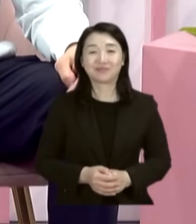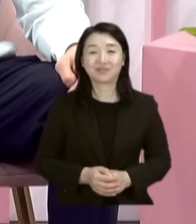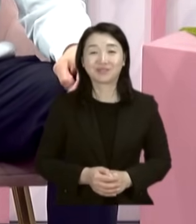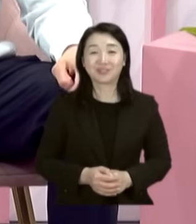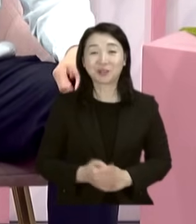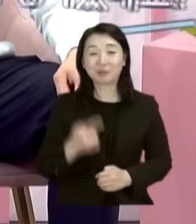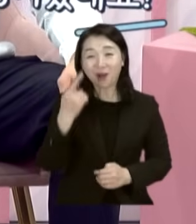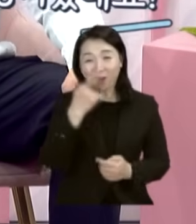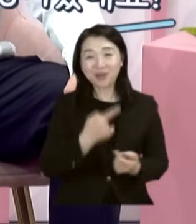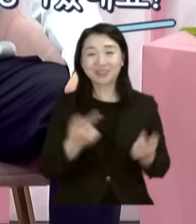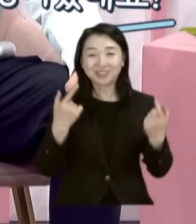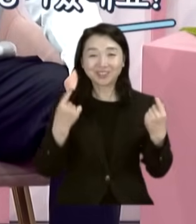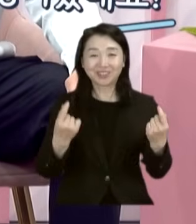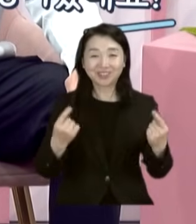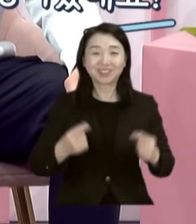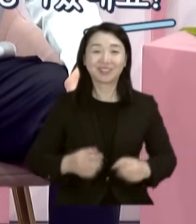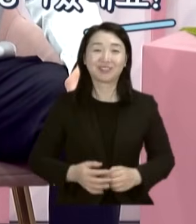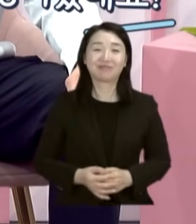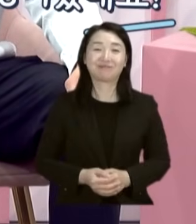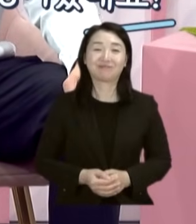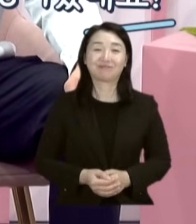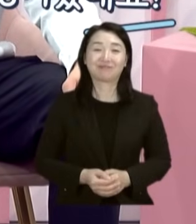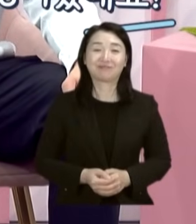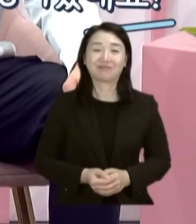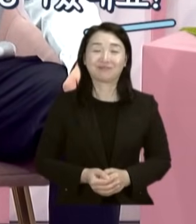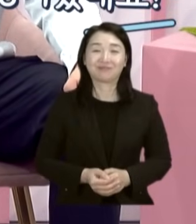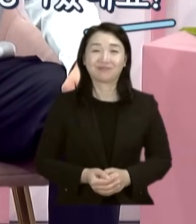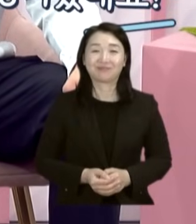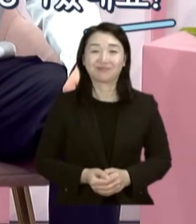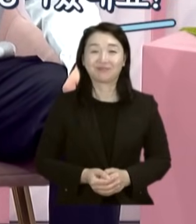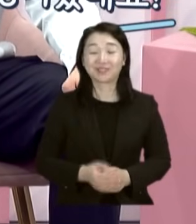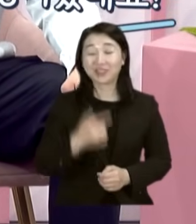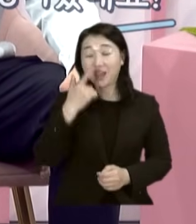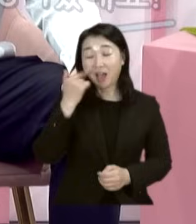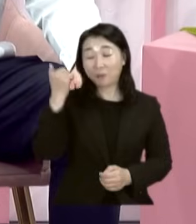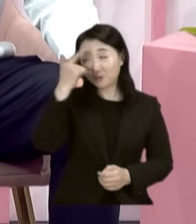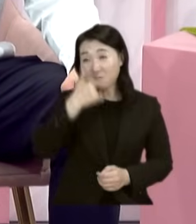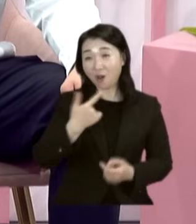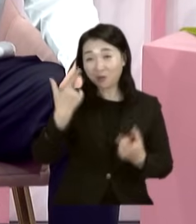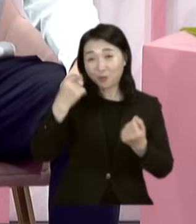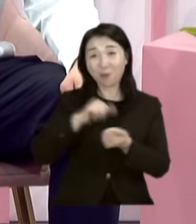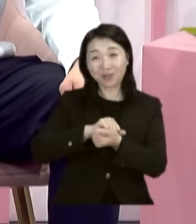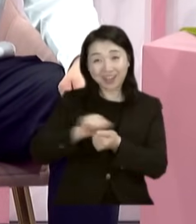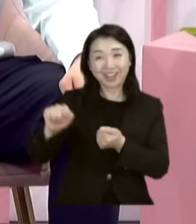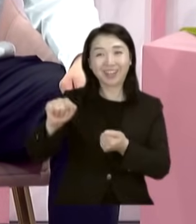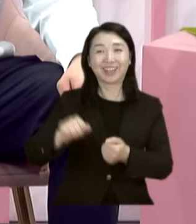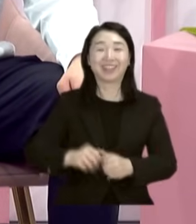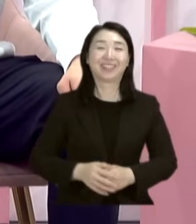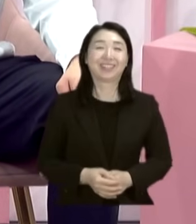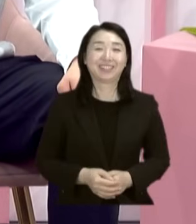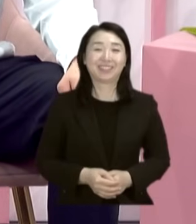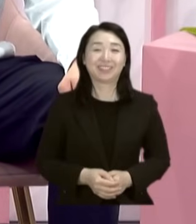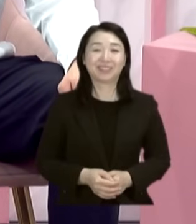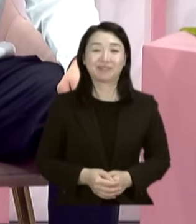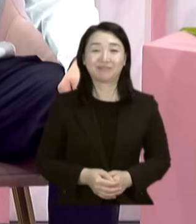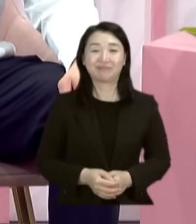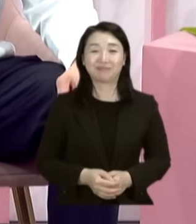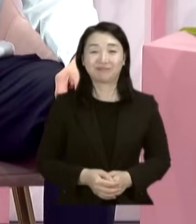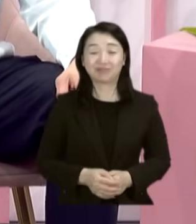어머 정말 똑같이 생기셨네요 두분이네 정말 닮 아버님을 많이 닮으셨네요